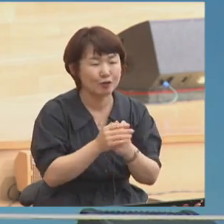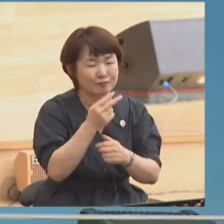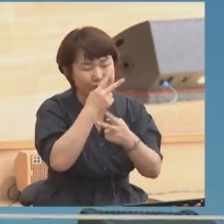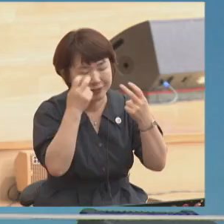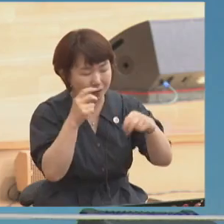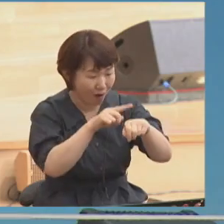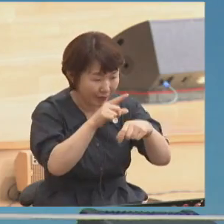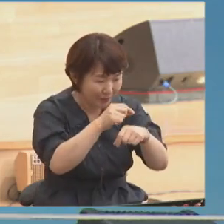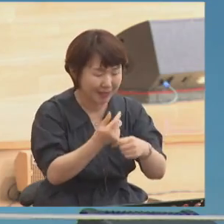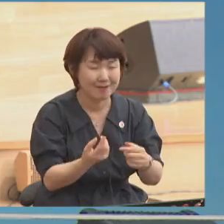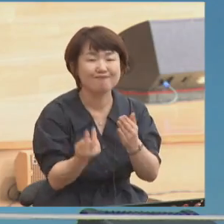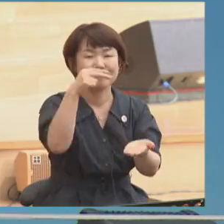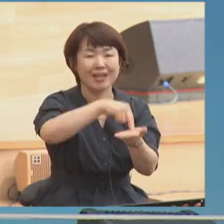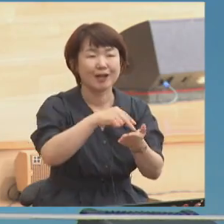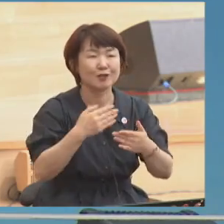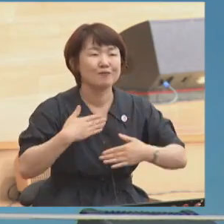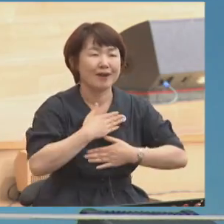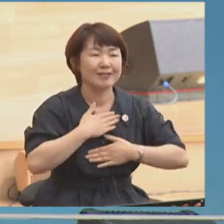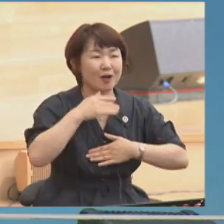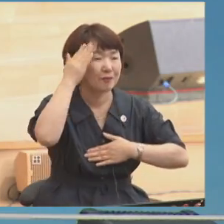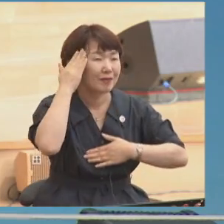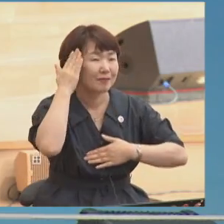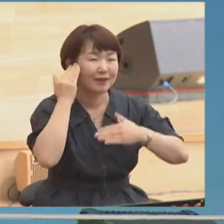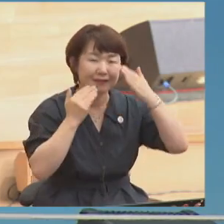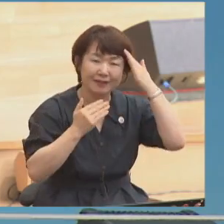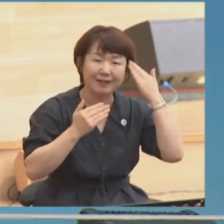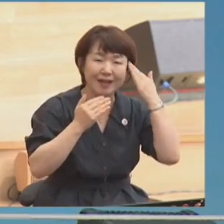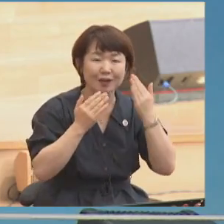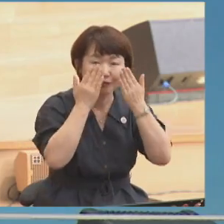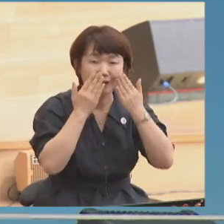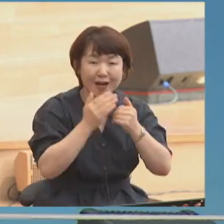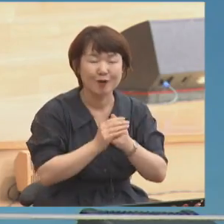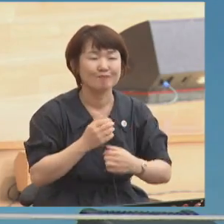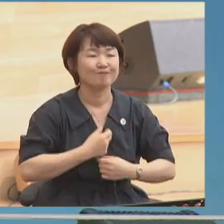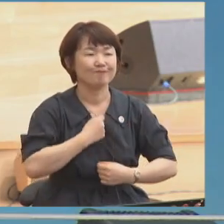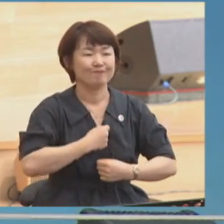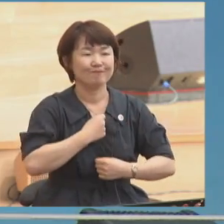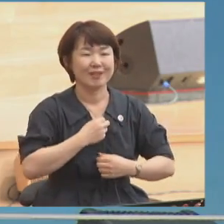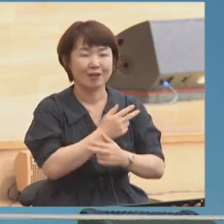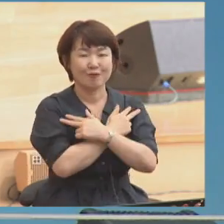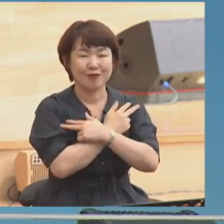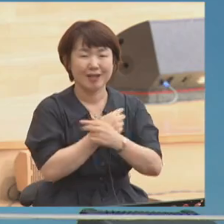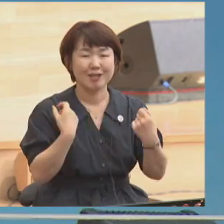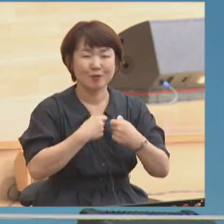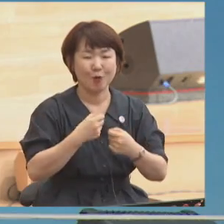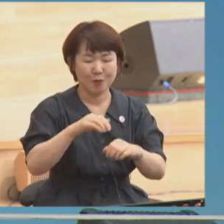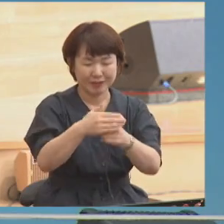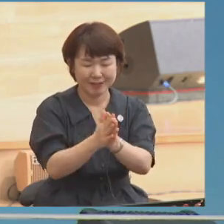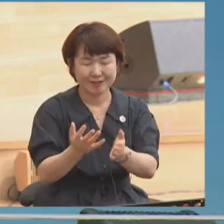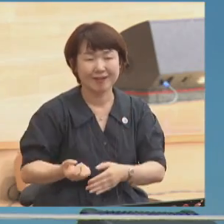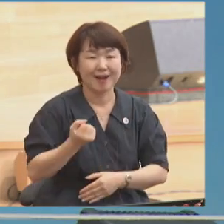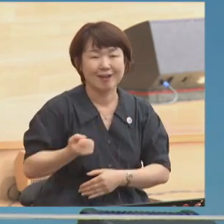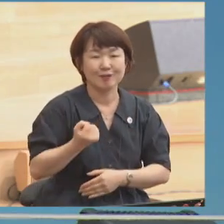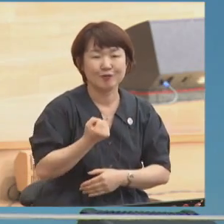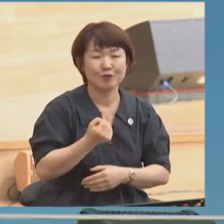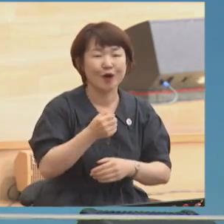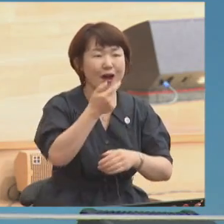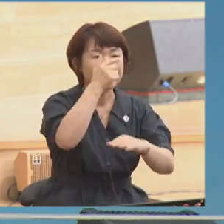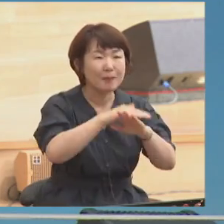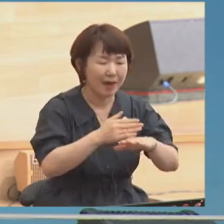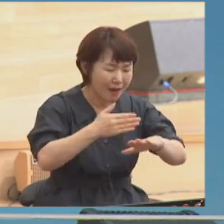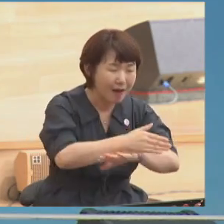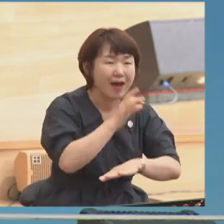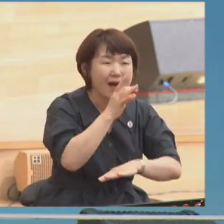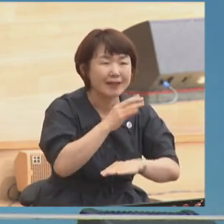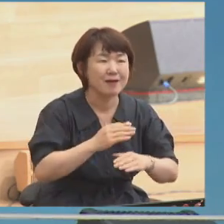준비해가지고 샤워 딱 하고 머리 딱 빗고 옷 딱 입고 넥타이 메고 이래가지고 성령 찬송을 딱 챙겨서 예배 지각하지